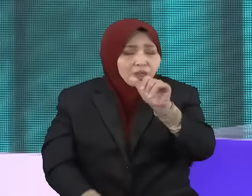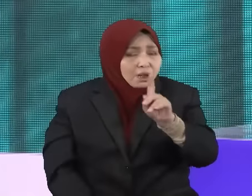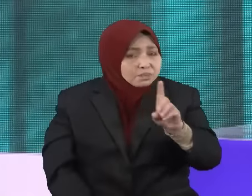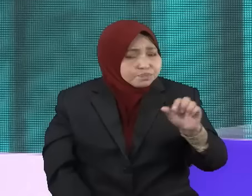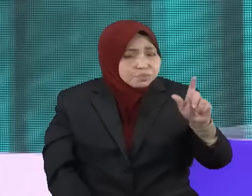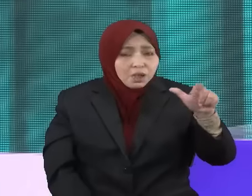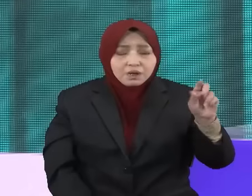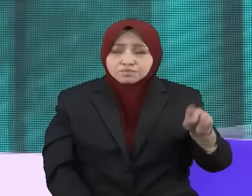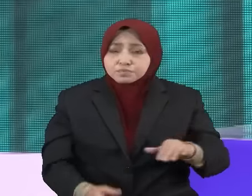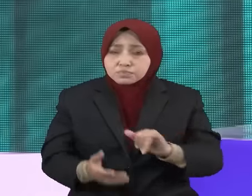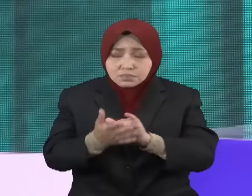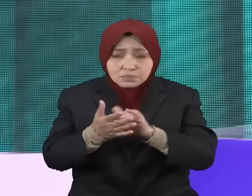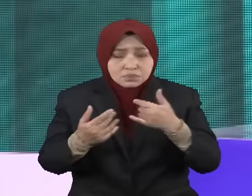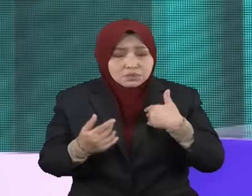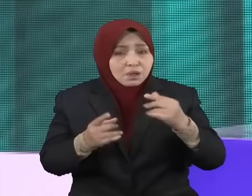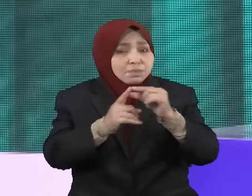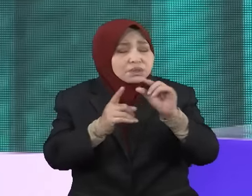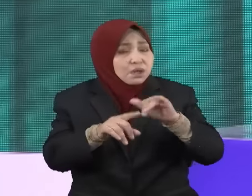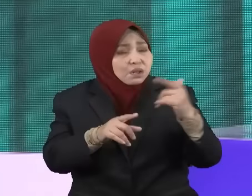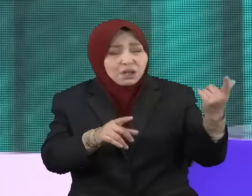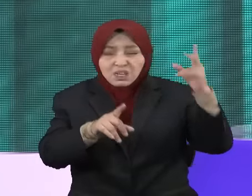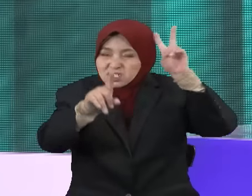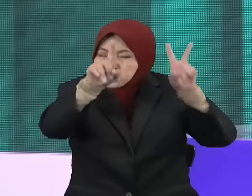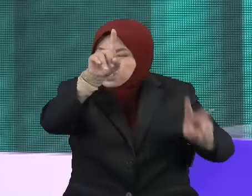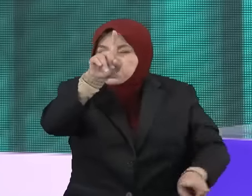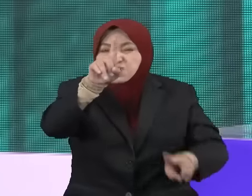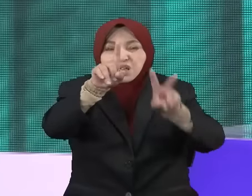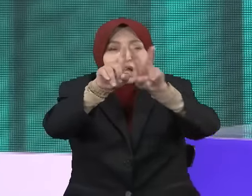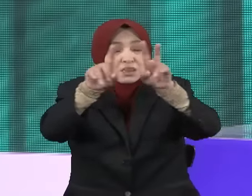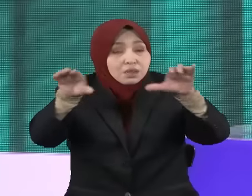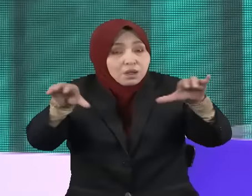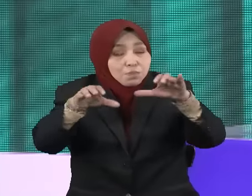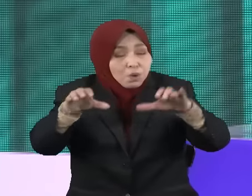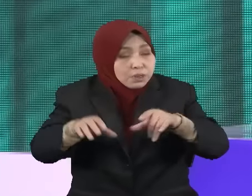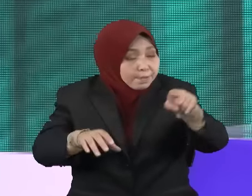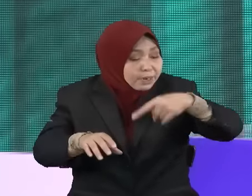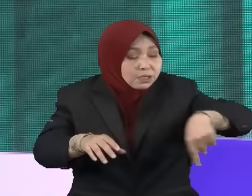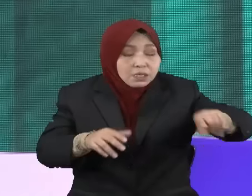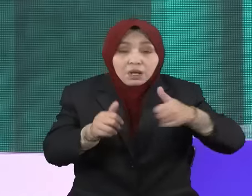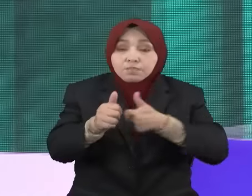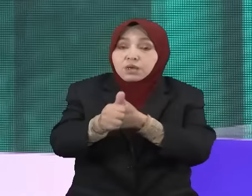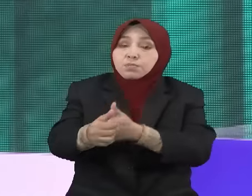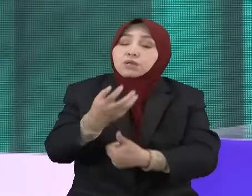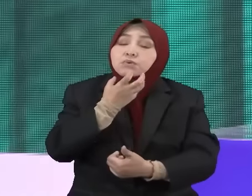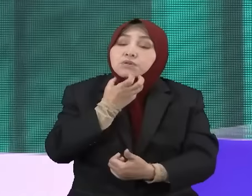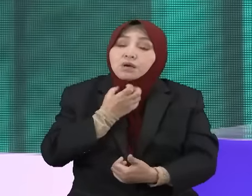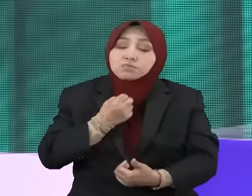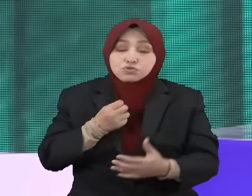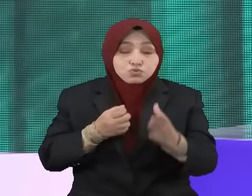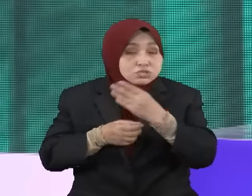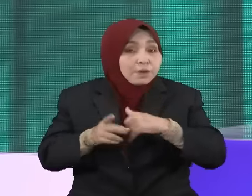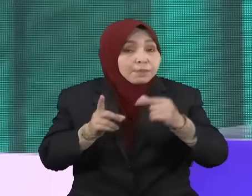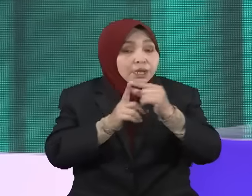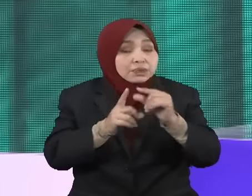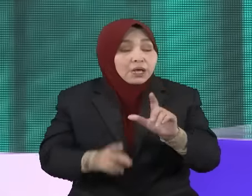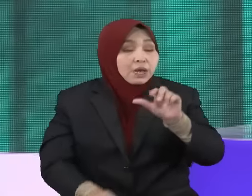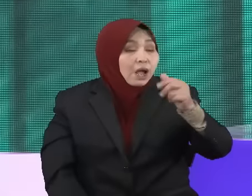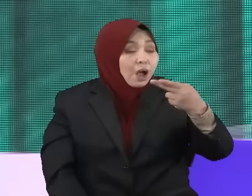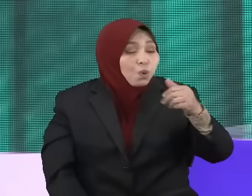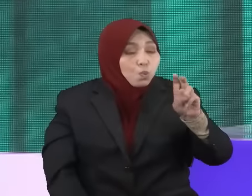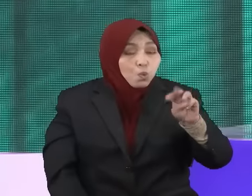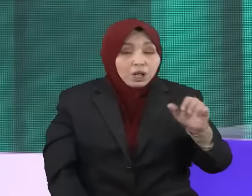itu adalah istilah lain bagi kesyirikan yang dilakukan oleh mereka yang mengikut hawa nafsu. Dan perkataan ahwa ini